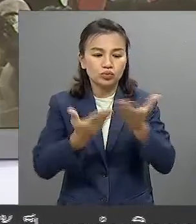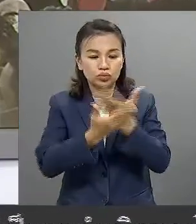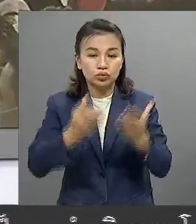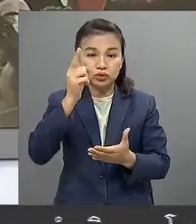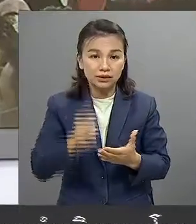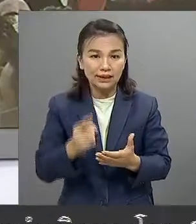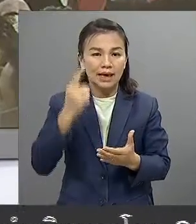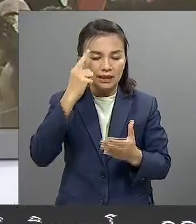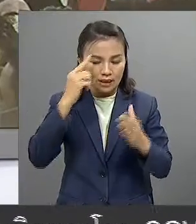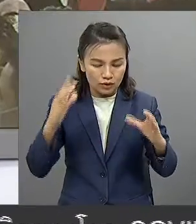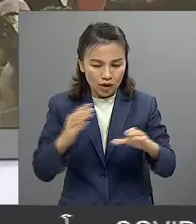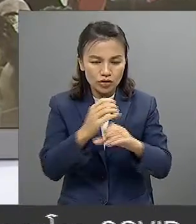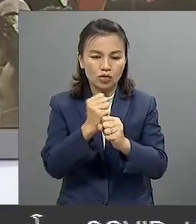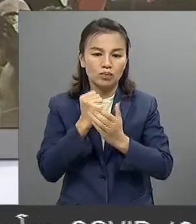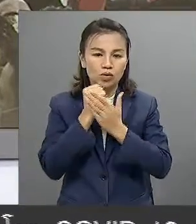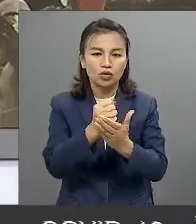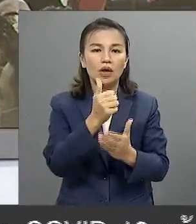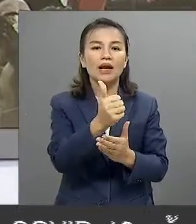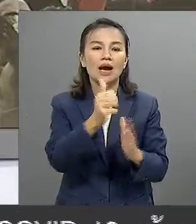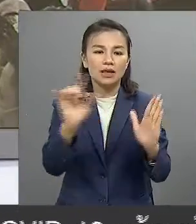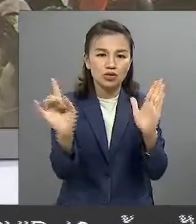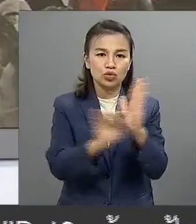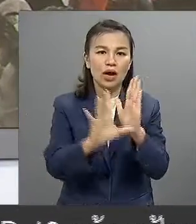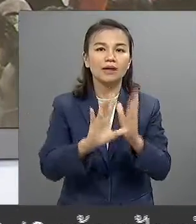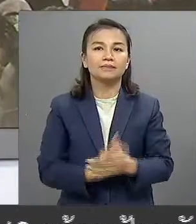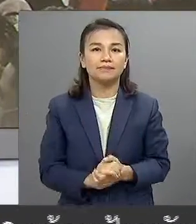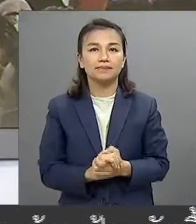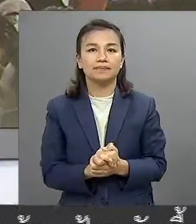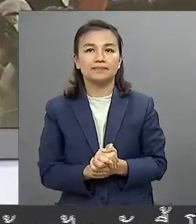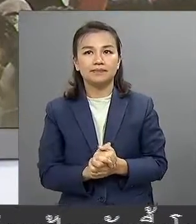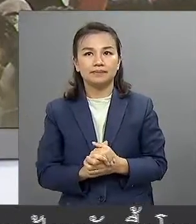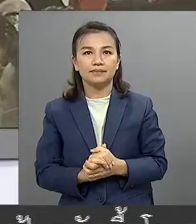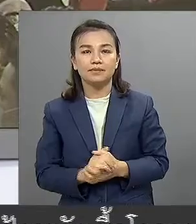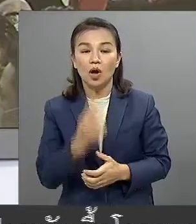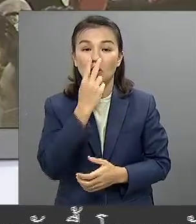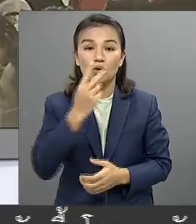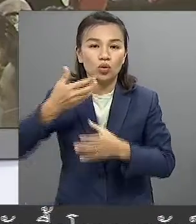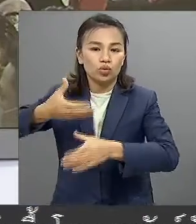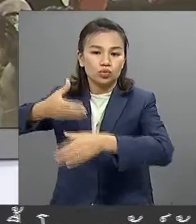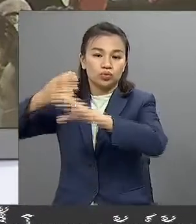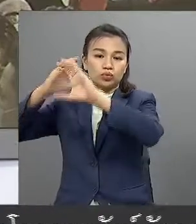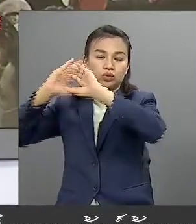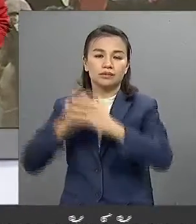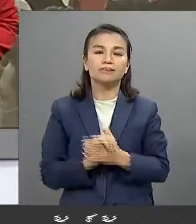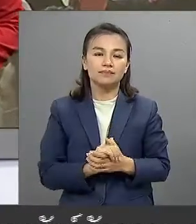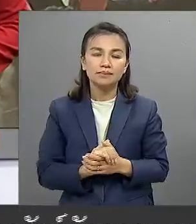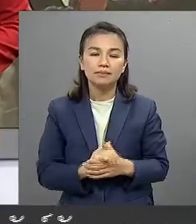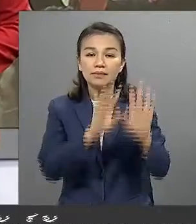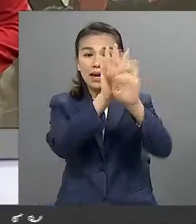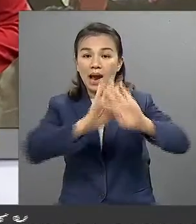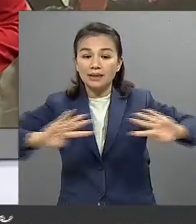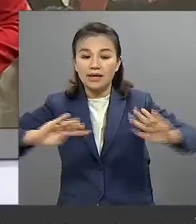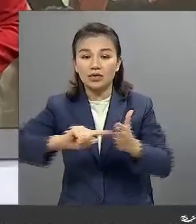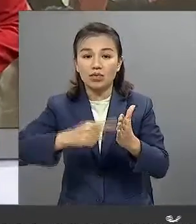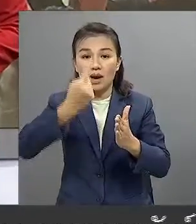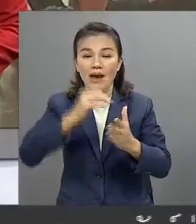สูตรร่วมกันได้ในที่สุดค่ะเราจะย้อนกลับไปดูนะคะท่าทีของอาเซียนในวันแรกที่มีการทำร้านอาหาร